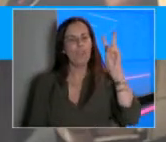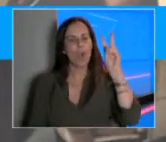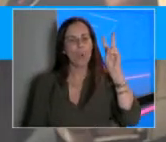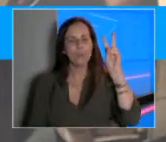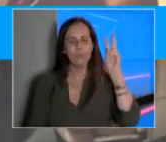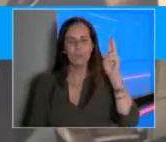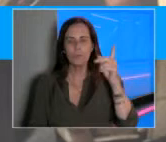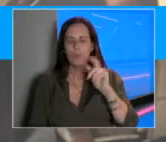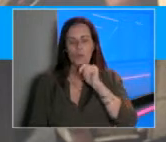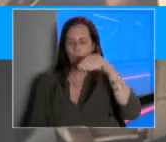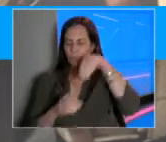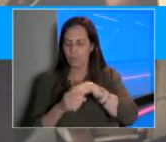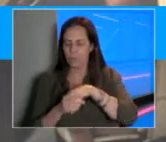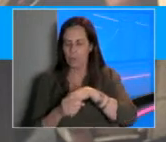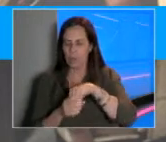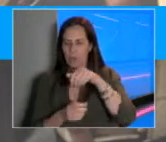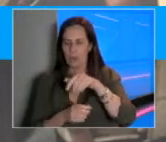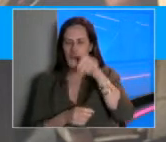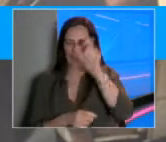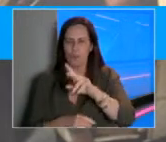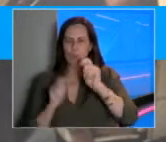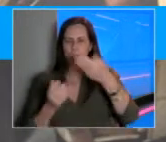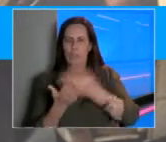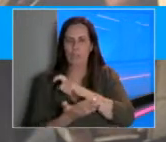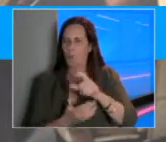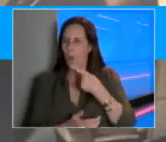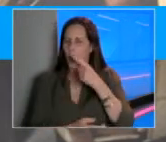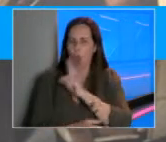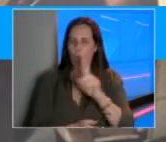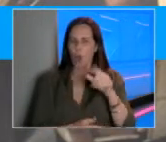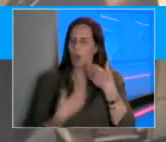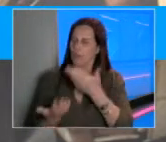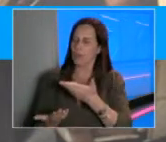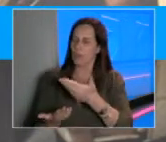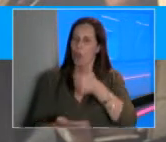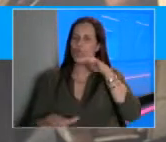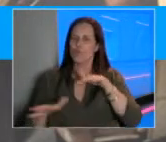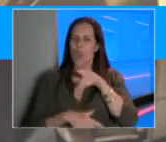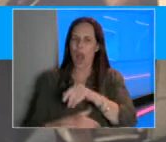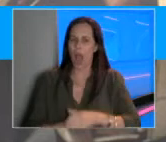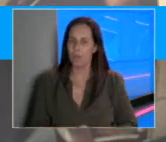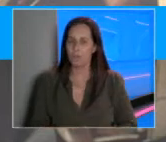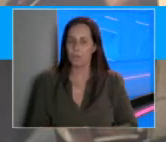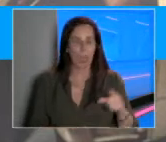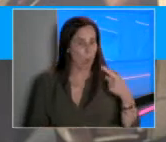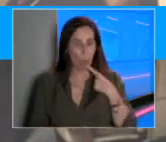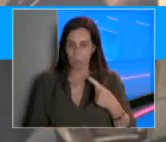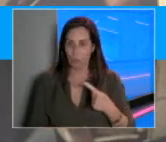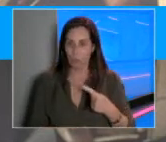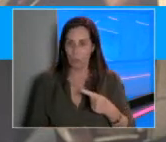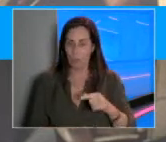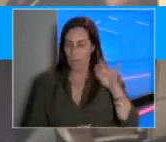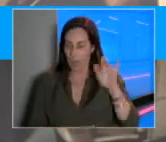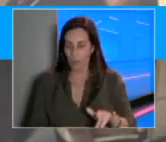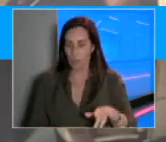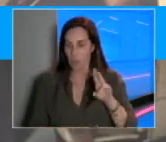יסוד לא לשבת עם אדם שהוגש נגדו כתב אישום, ושהתחייב להימנע מלתת הכשר לראש ממשלה כזה. הם טוענים כי בבסיס